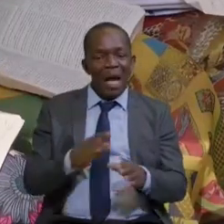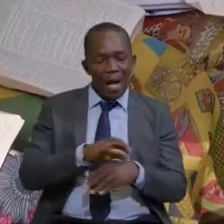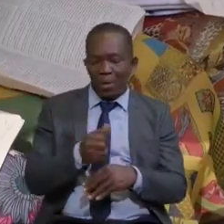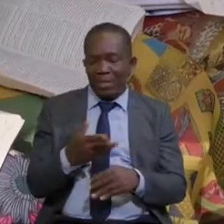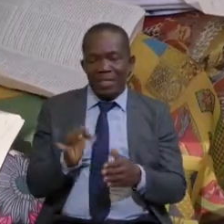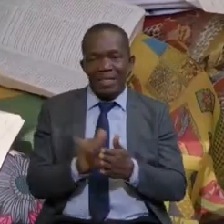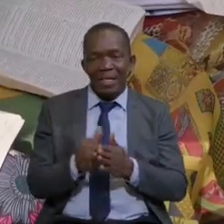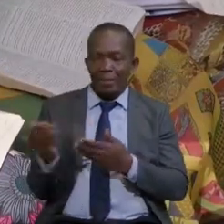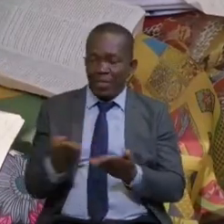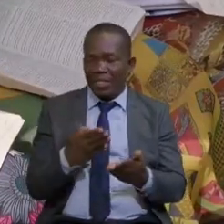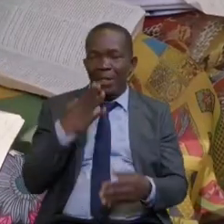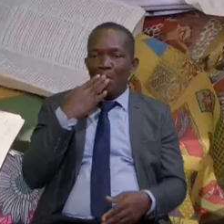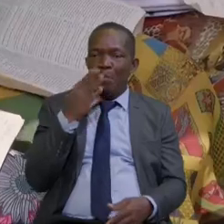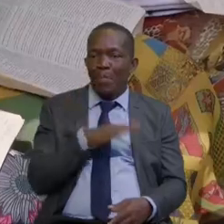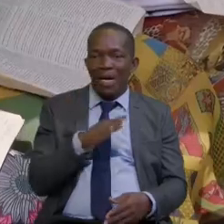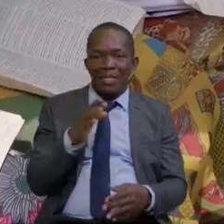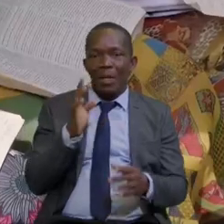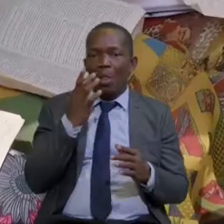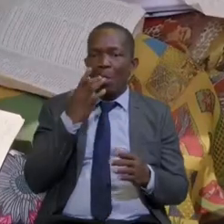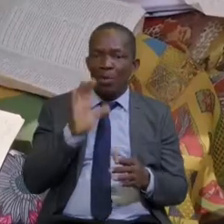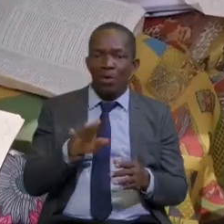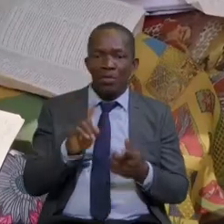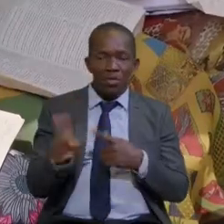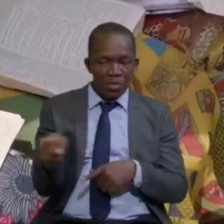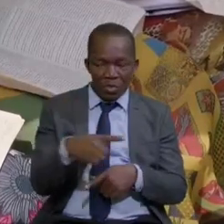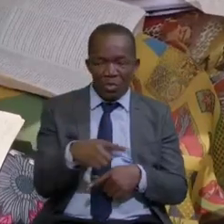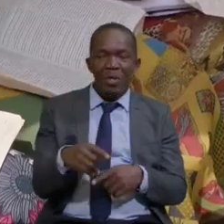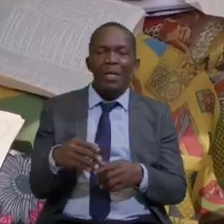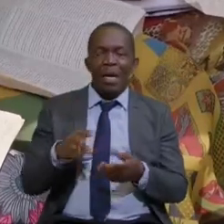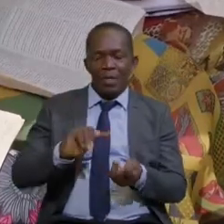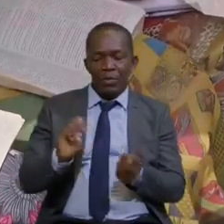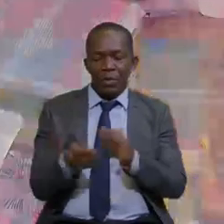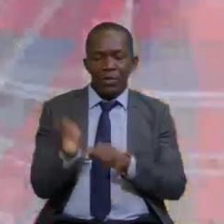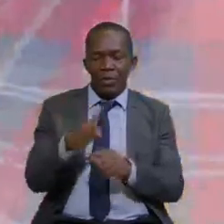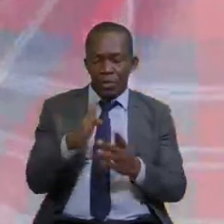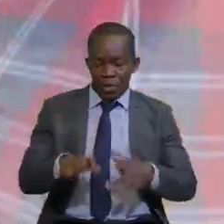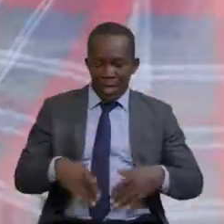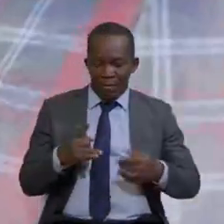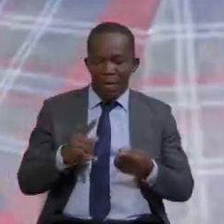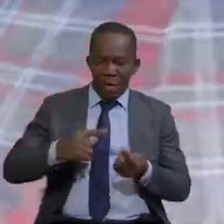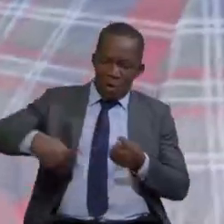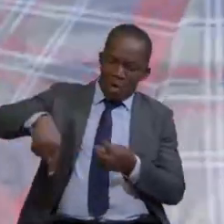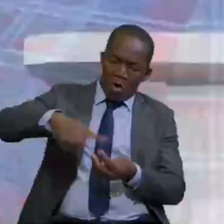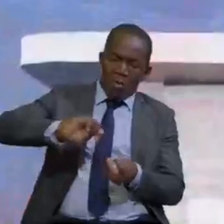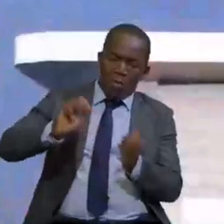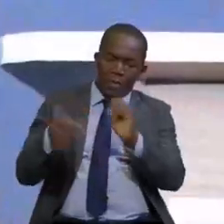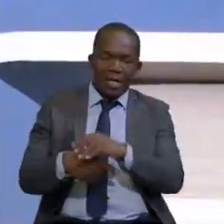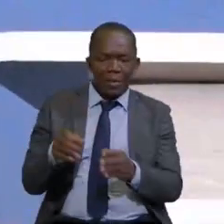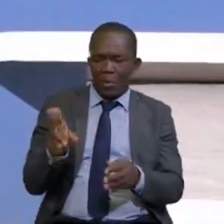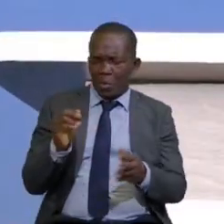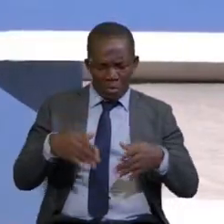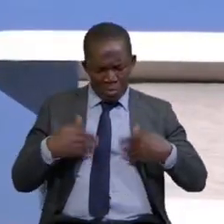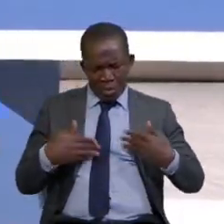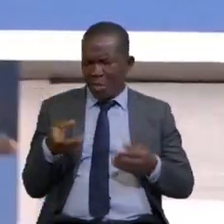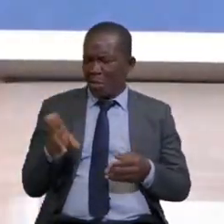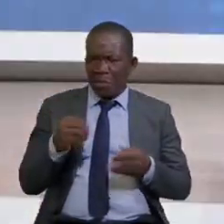Les choses qui te donnent la mauvaise chance et qui ont renversé ta vie, plus de joie, plus de bonheur, plus de santé, plus